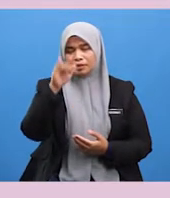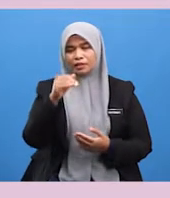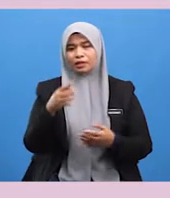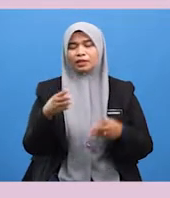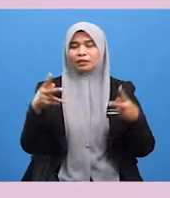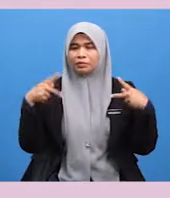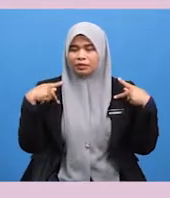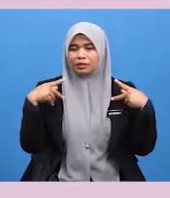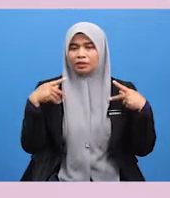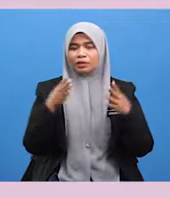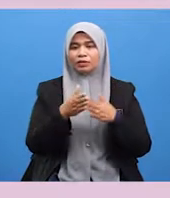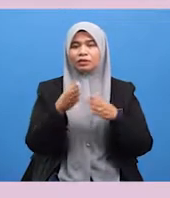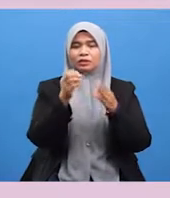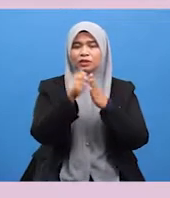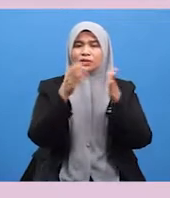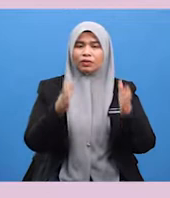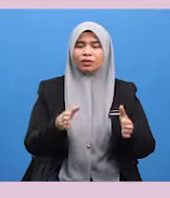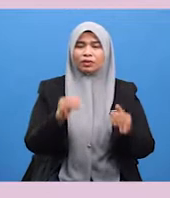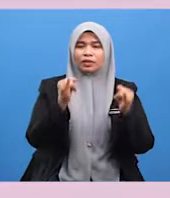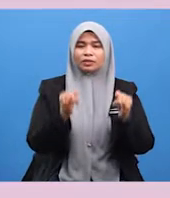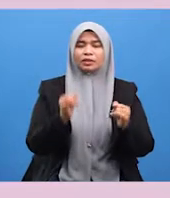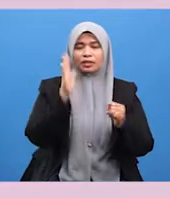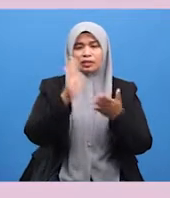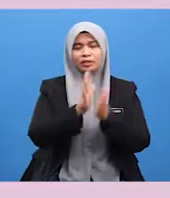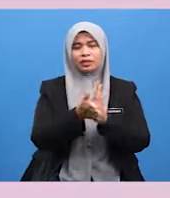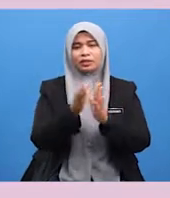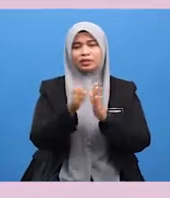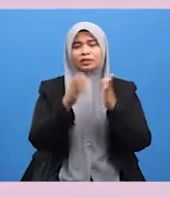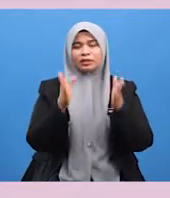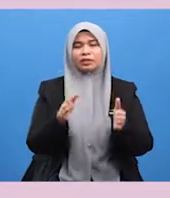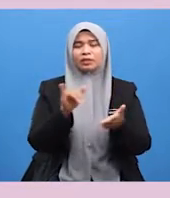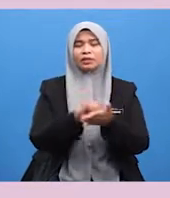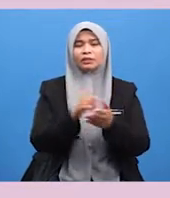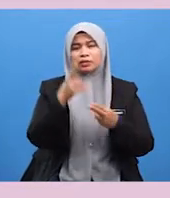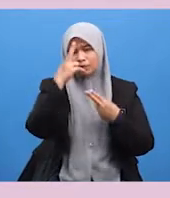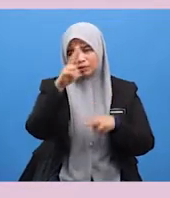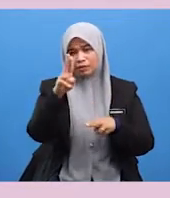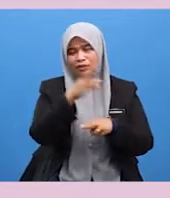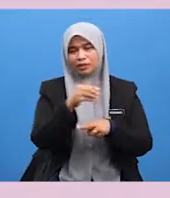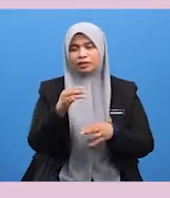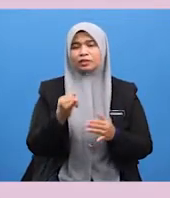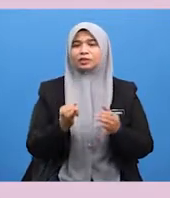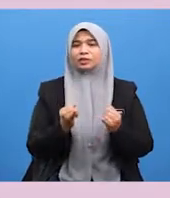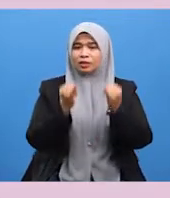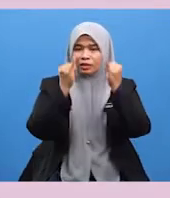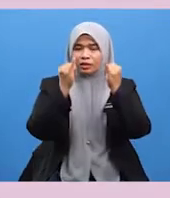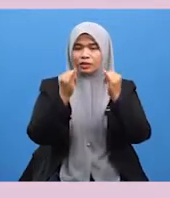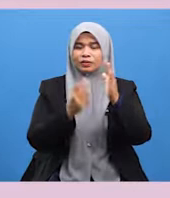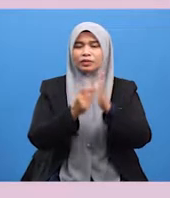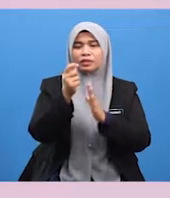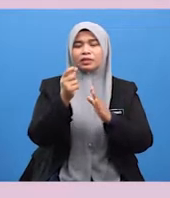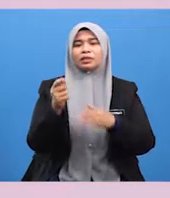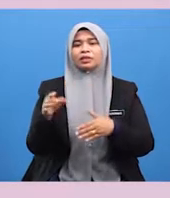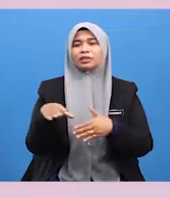Kebijaksanaan yang dimiliki oleh seseorang insan akan menjadikan seseorang itu dihormati dan disanjung tinggi